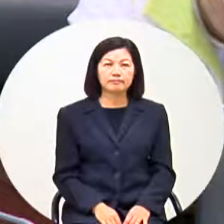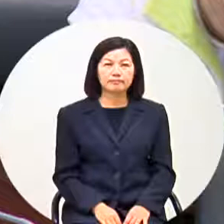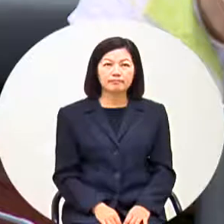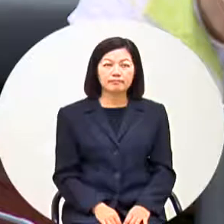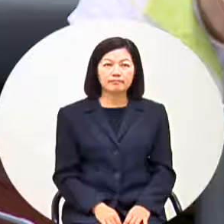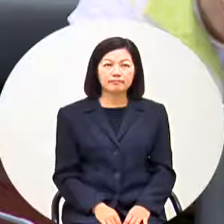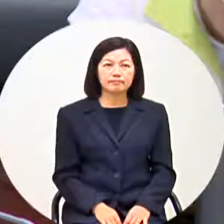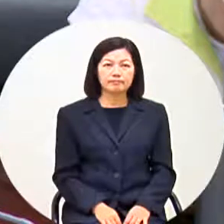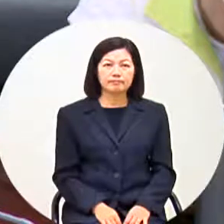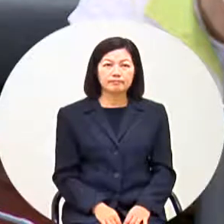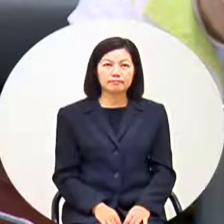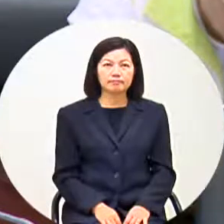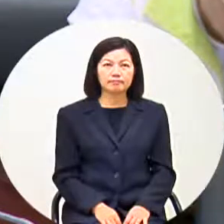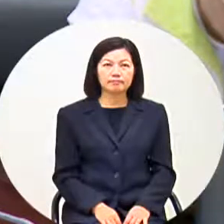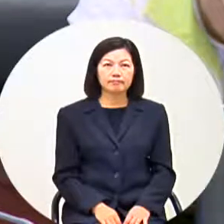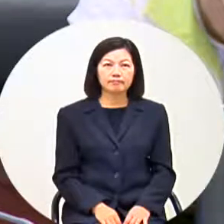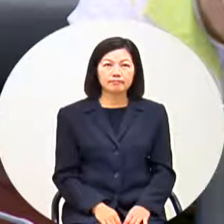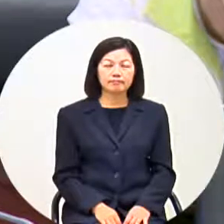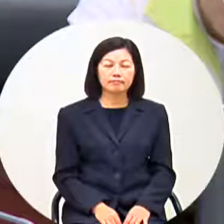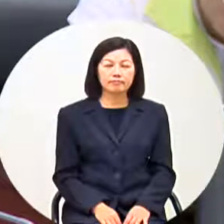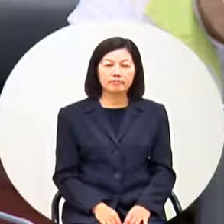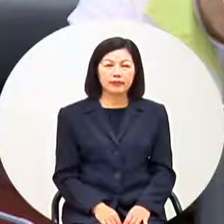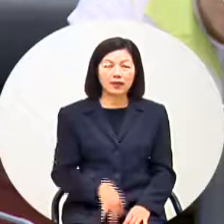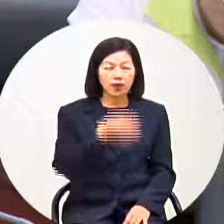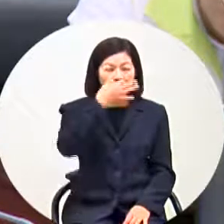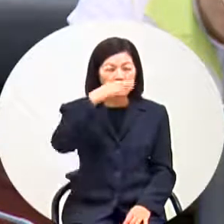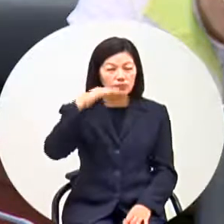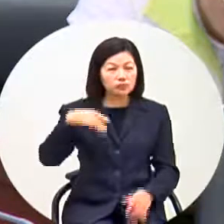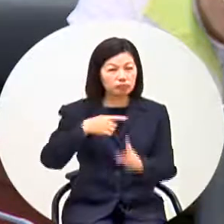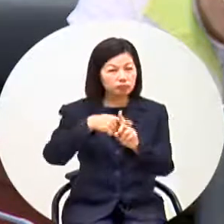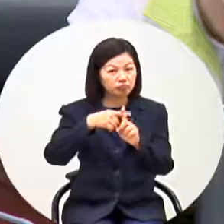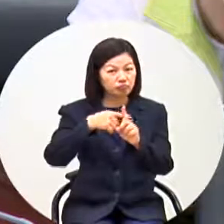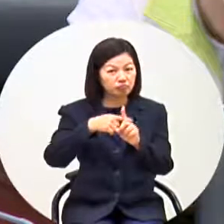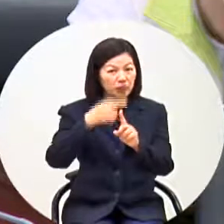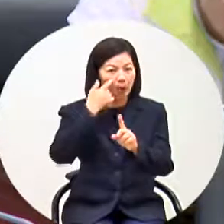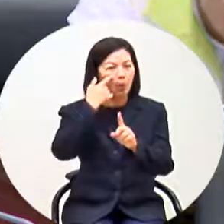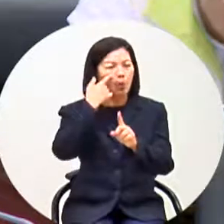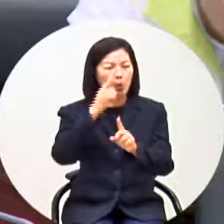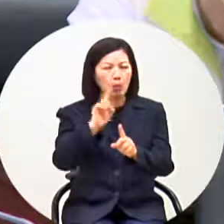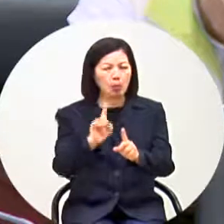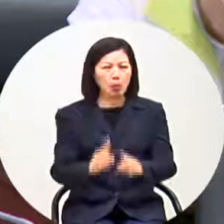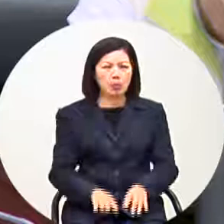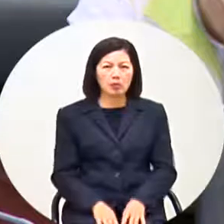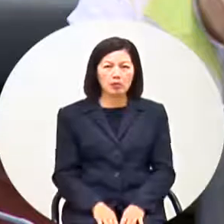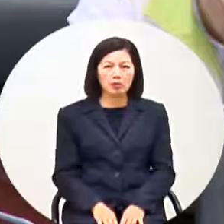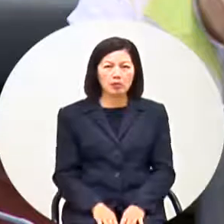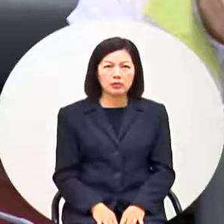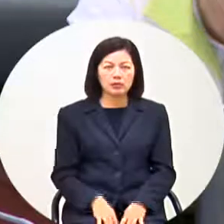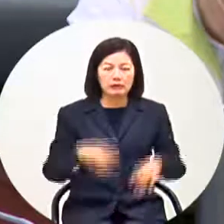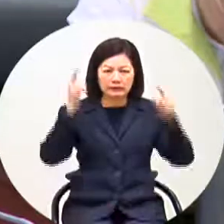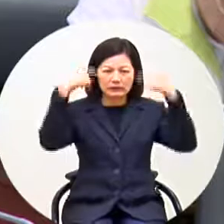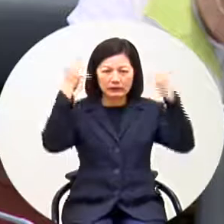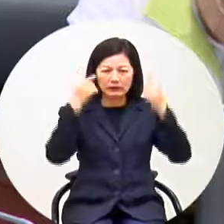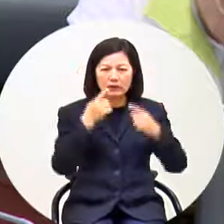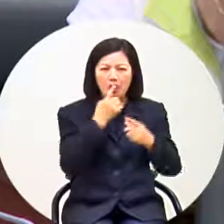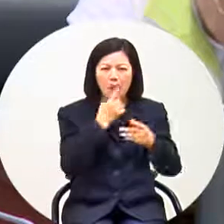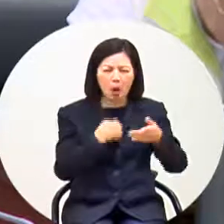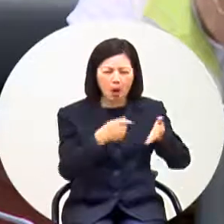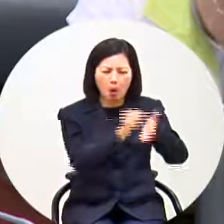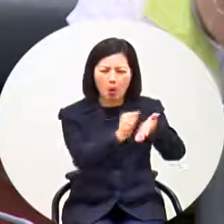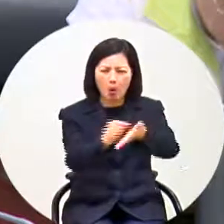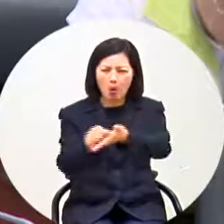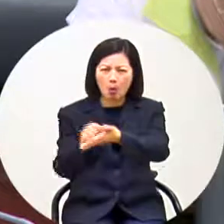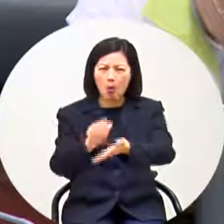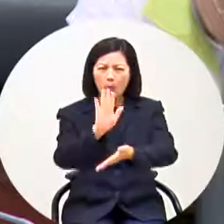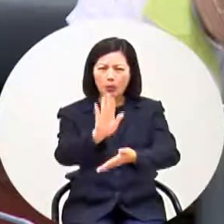指标哦，当公非常的严重啊，就经常红爆哦，那也不是一天的新闻了，